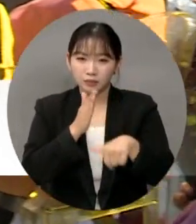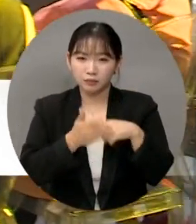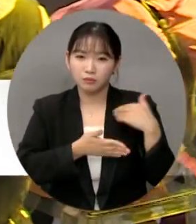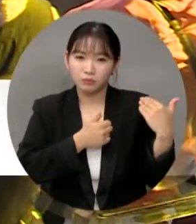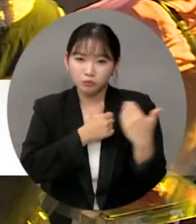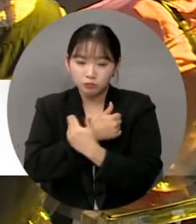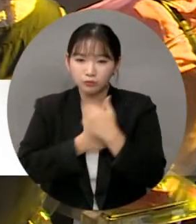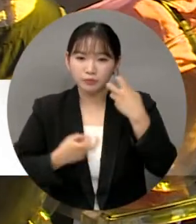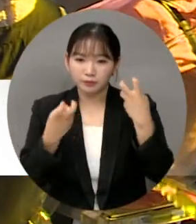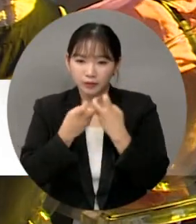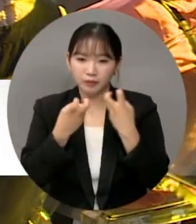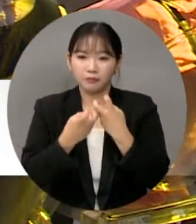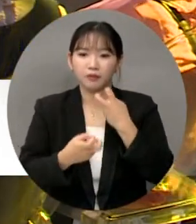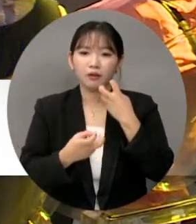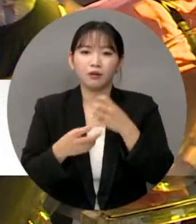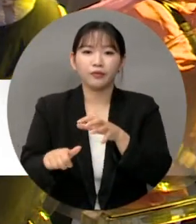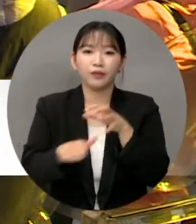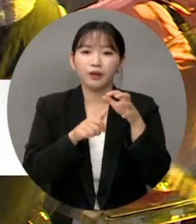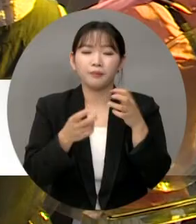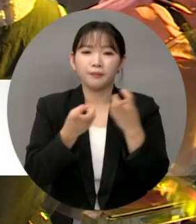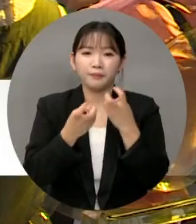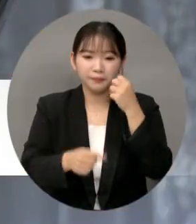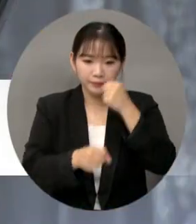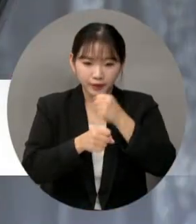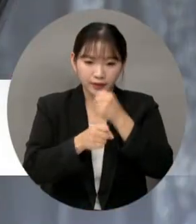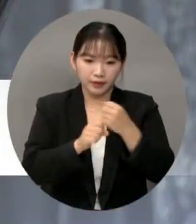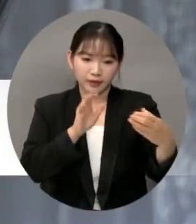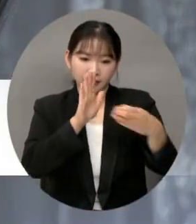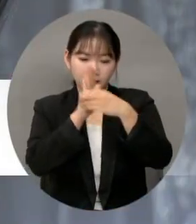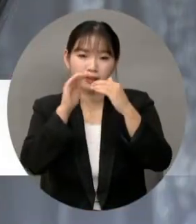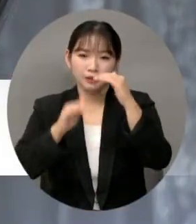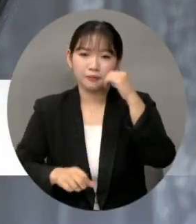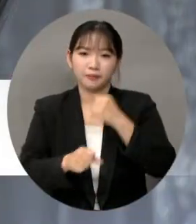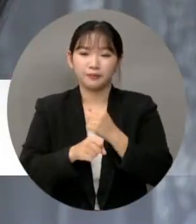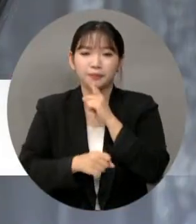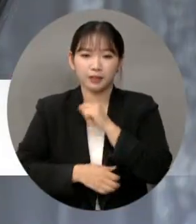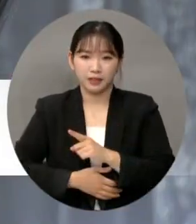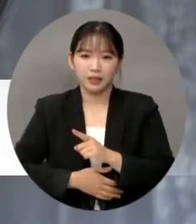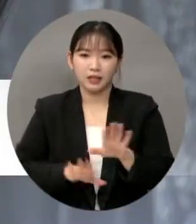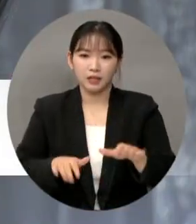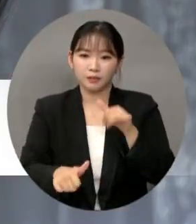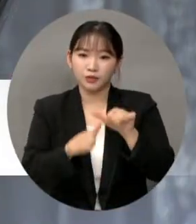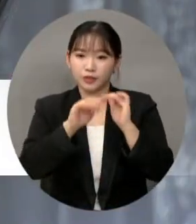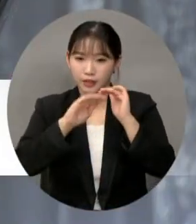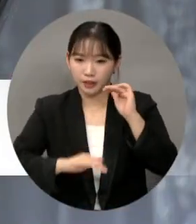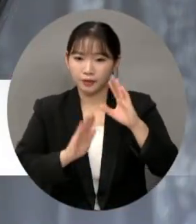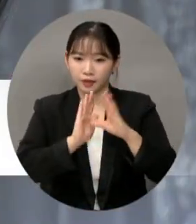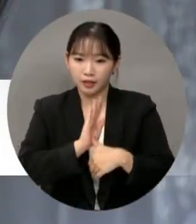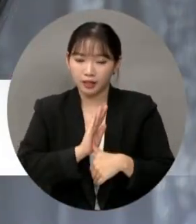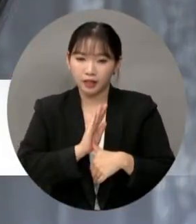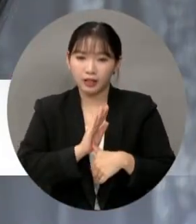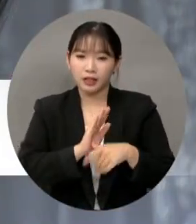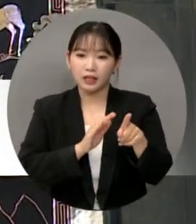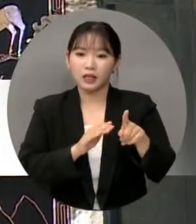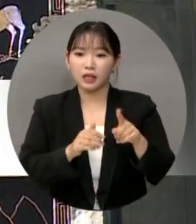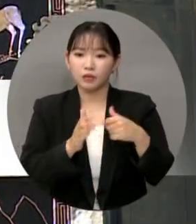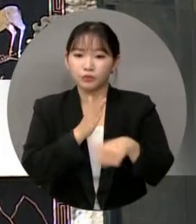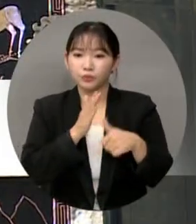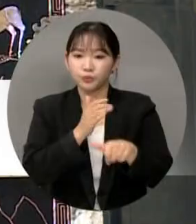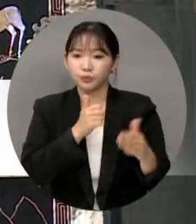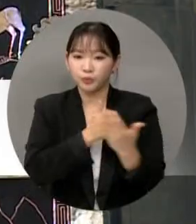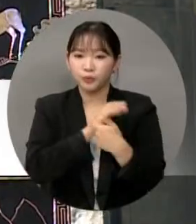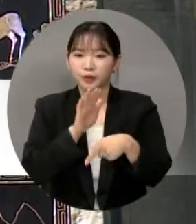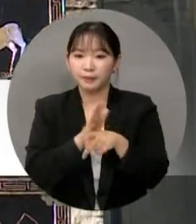목포시가 마련할 것을 촉구하는 내용이 담길 것이라고 밝혔습니다. 이번 권고문에는 나전측의 작품 보존을 위한